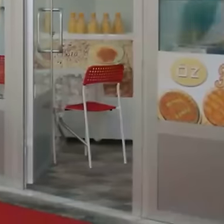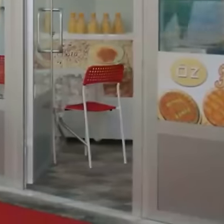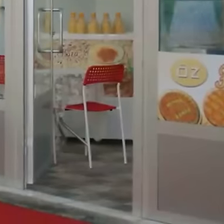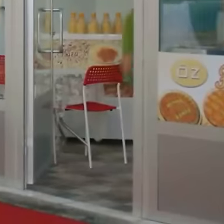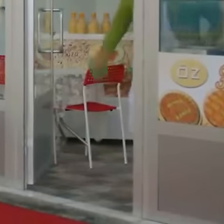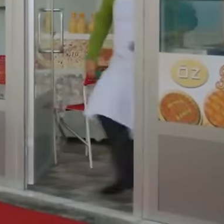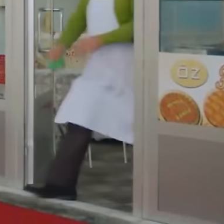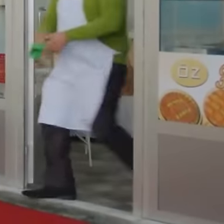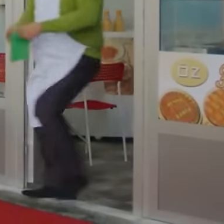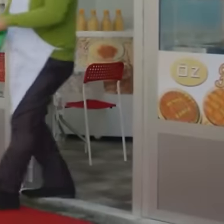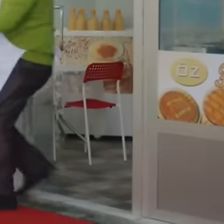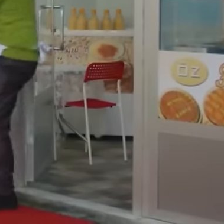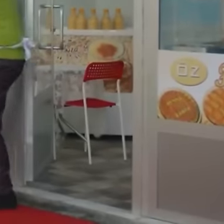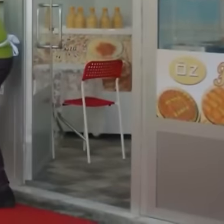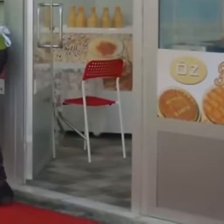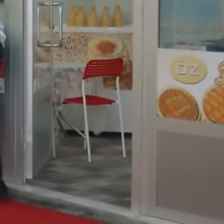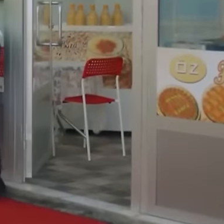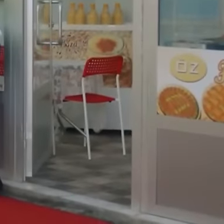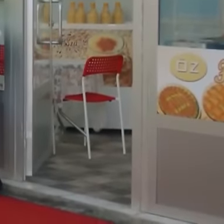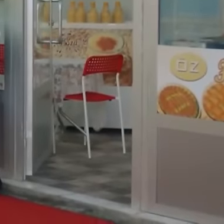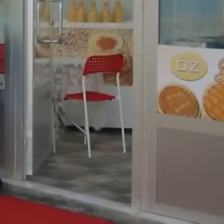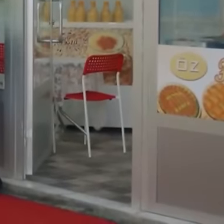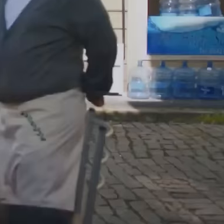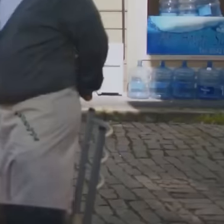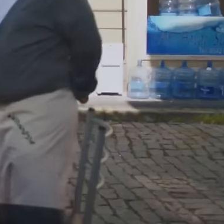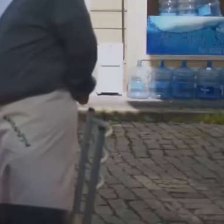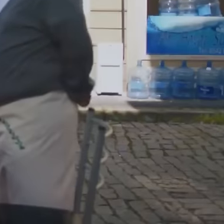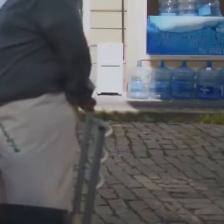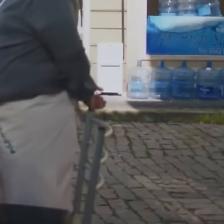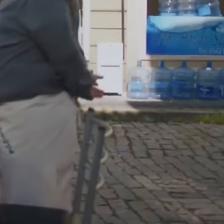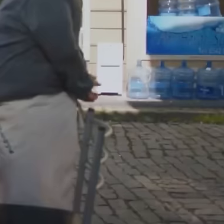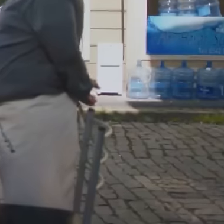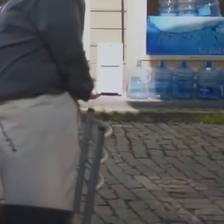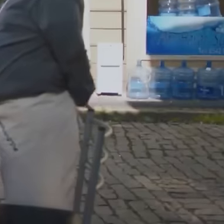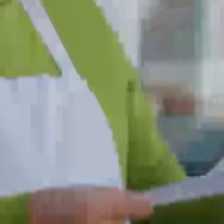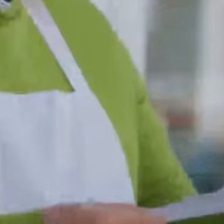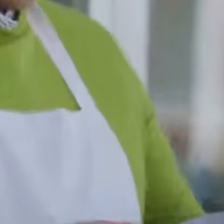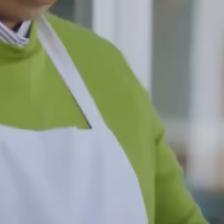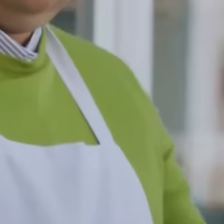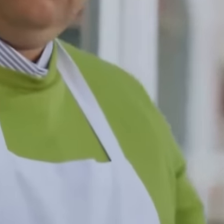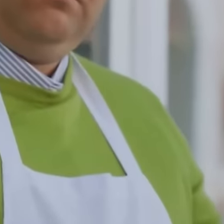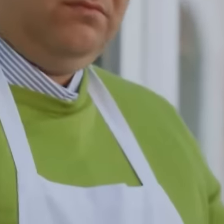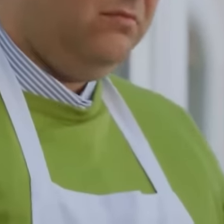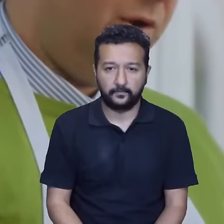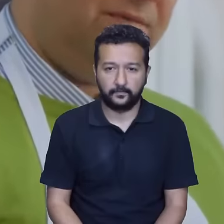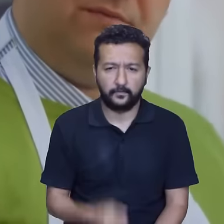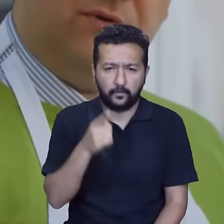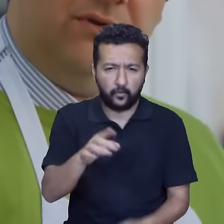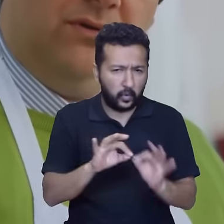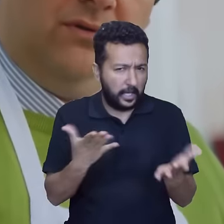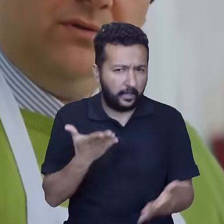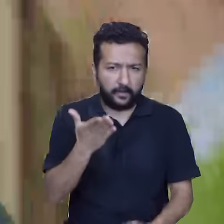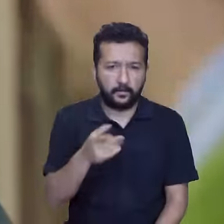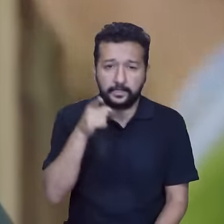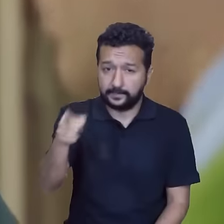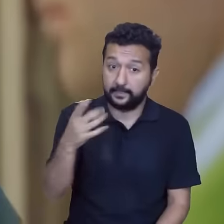Metin fırından çıktı. Masayı Sinem Zeki'ye uzattı. Ahmet, Halit ve Feridun Sami'nin dükkanının önünden izliyorlar. Bu ne amcamın